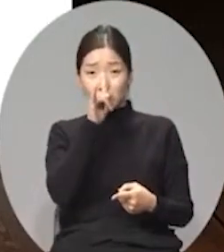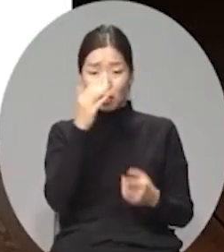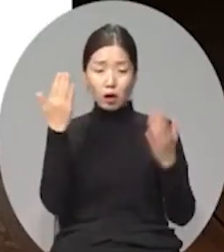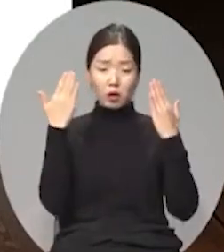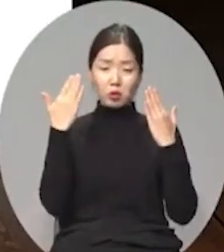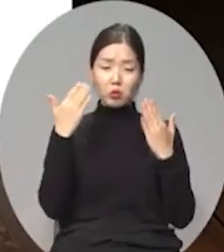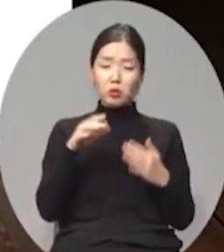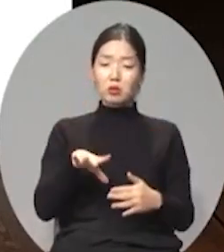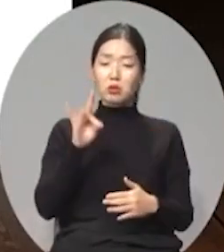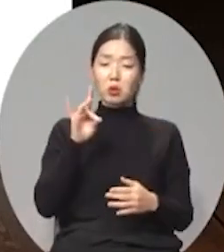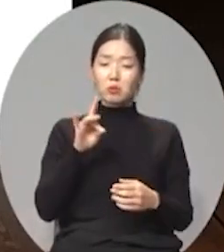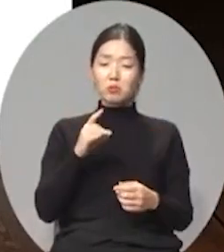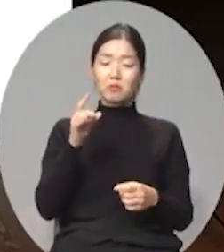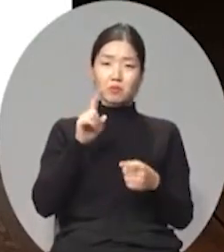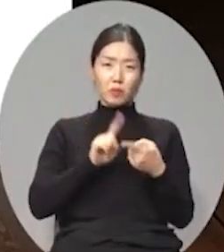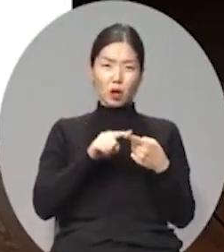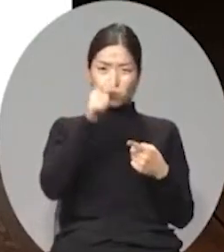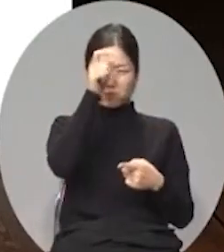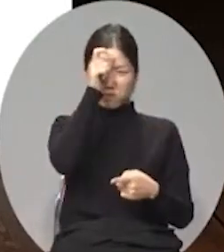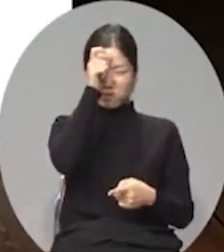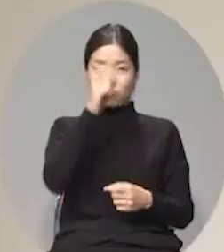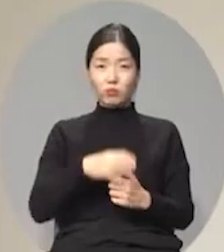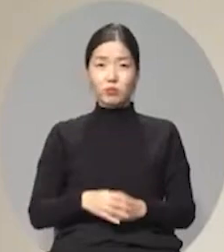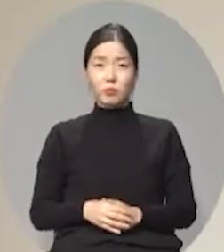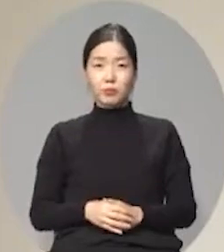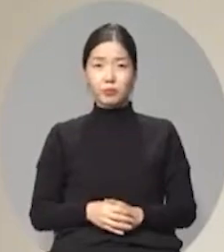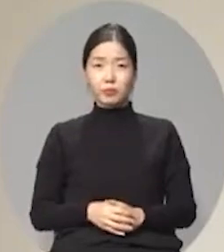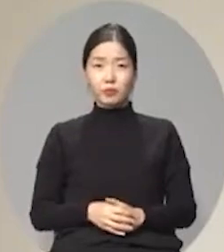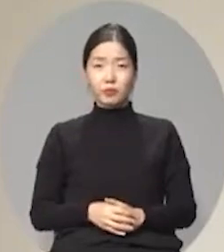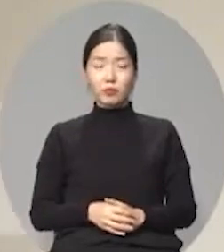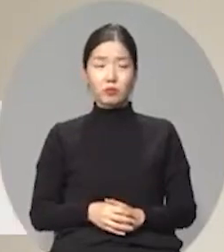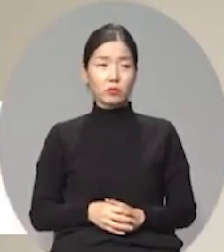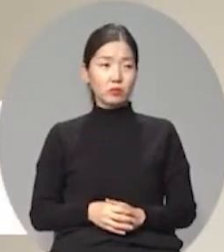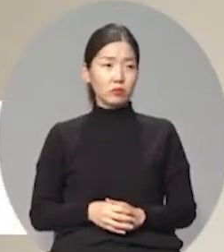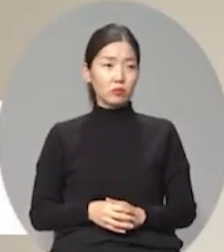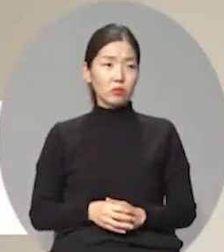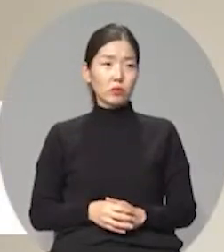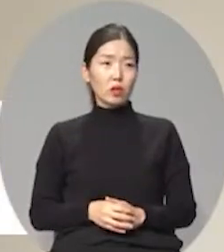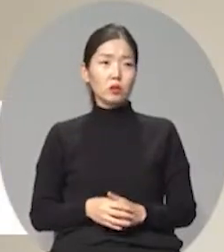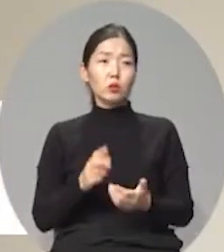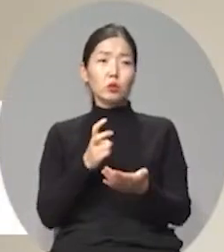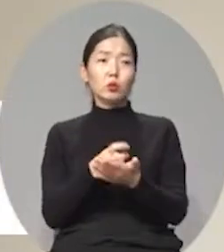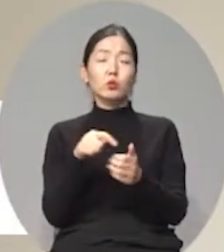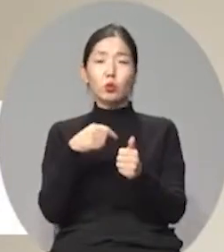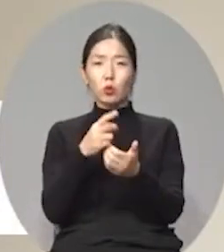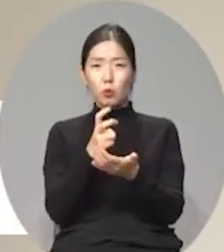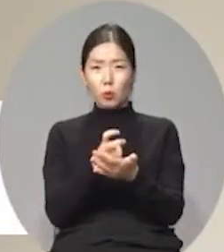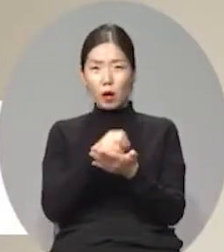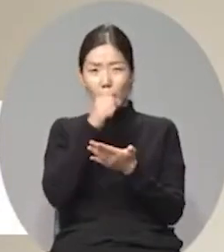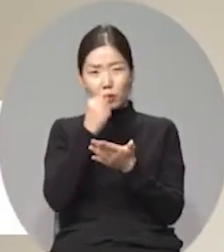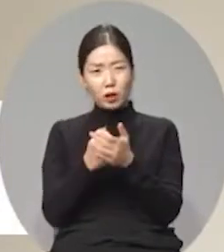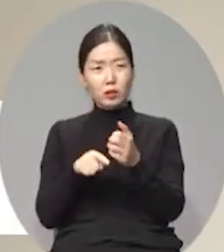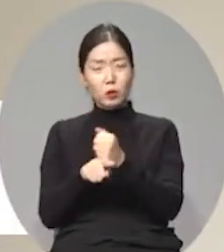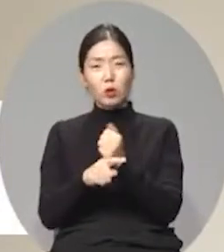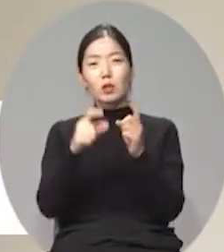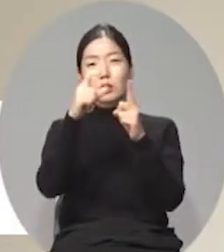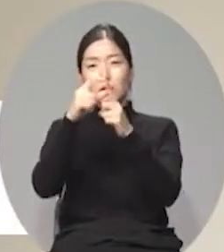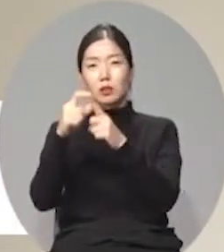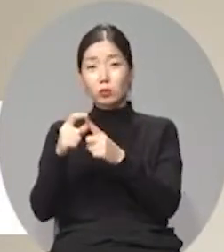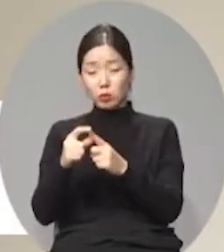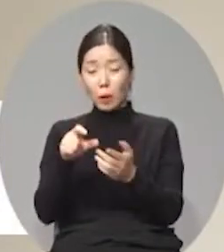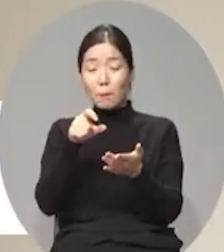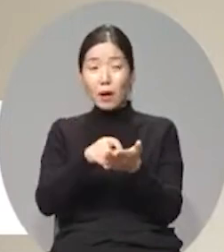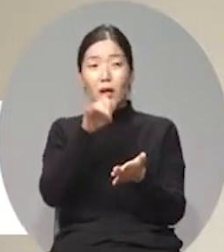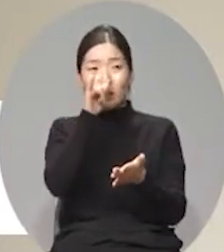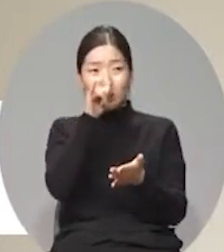측은 애초 입장을 고수하고 있습니다. 초중등 교육법에 정당한 사유라고 그 문구가 그대로 있어요. 우리가 쓴 게